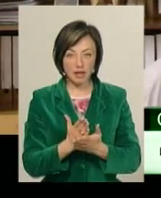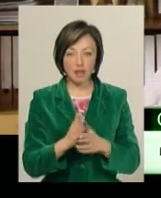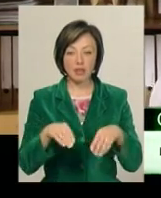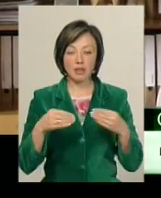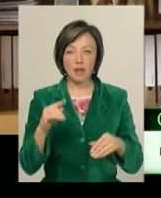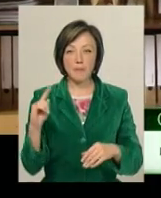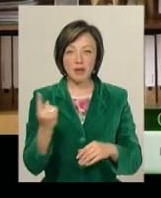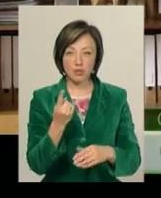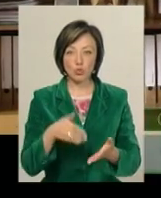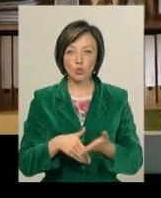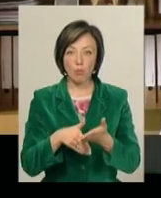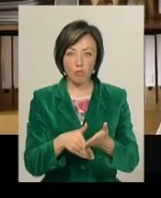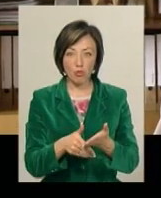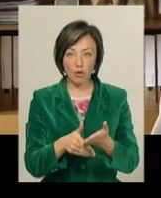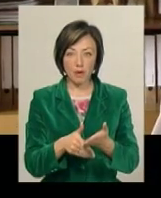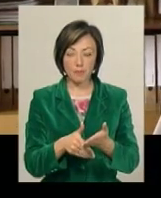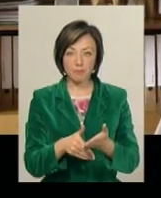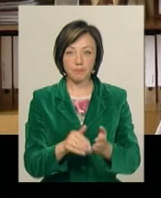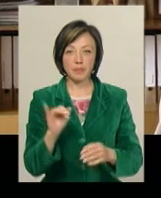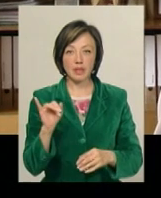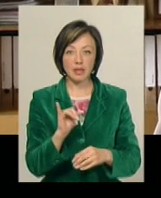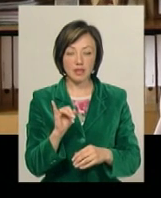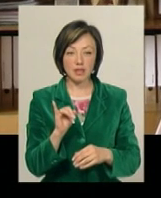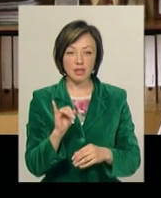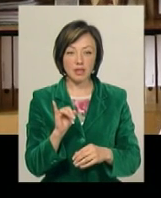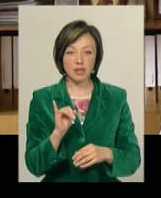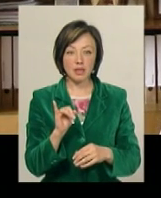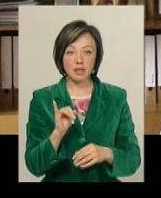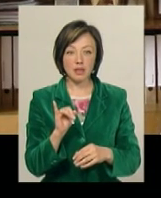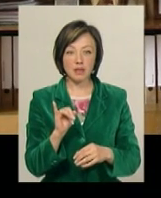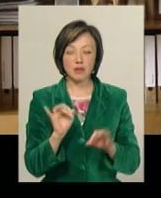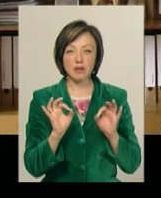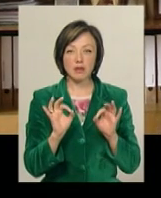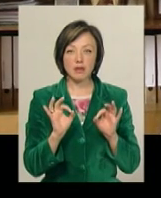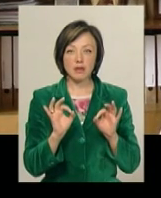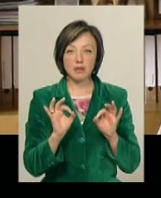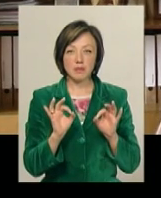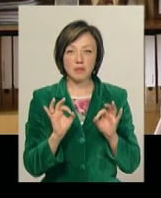надання первинної допомоги і правильної, і